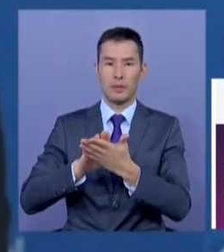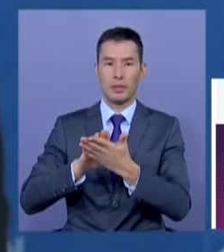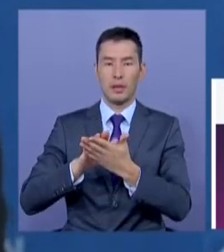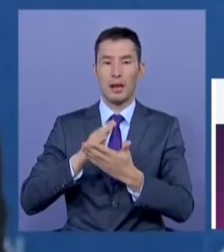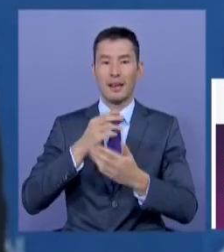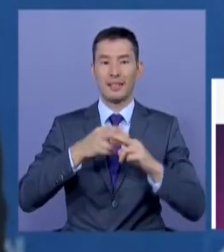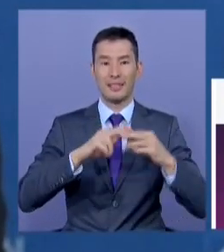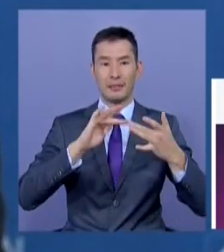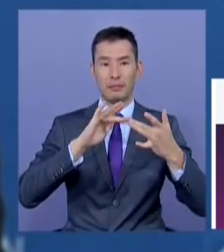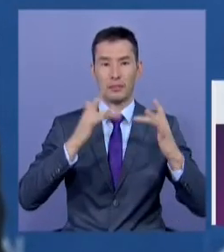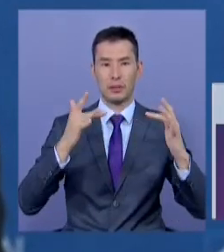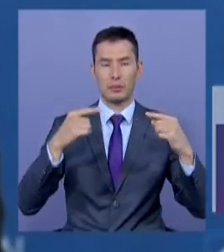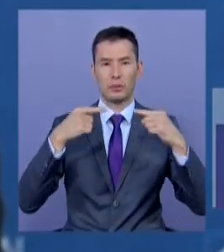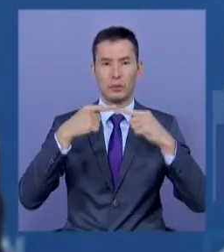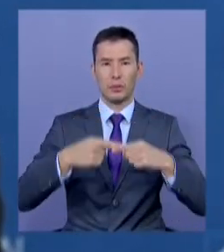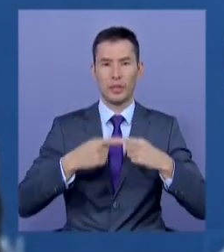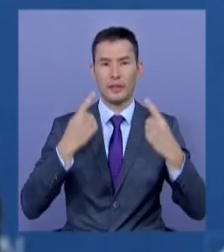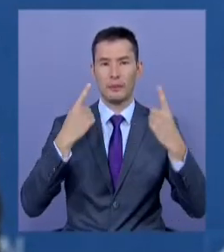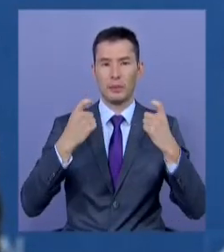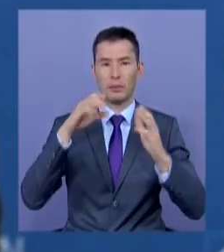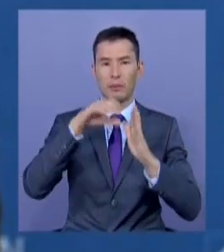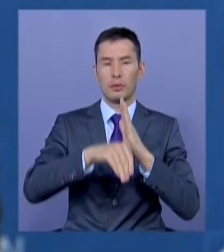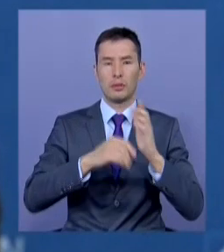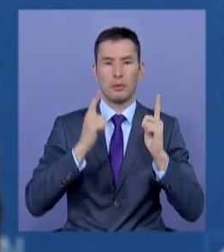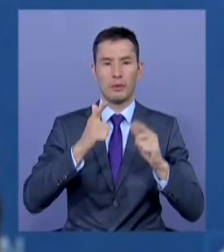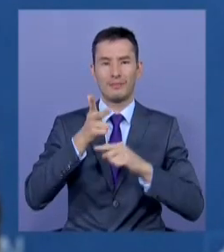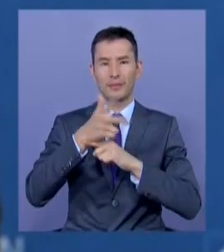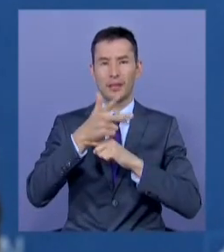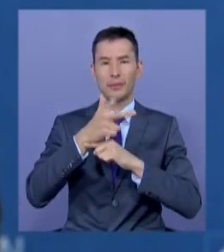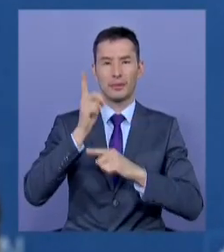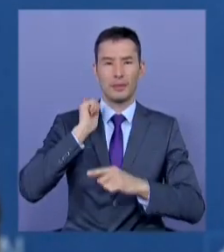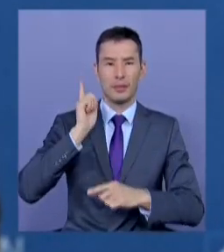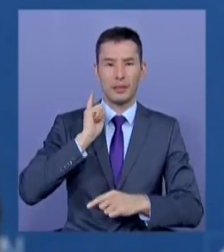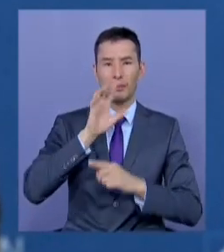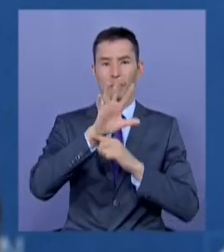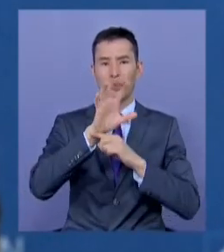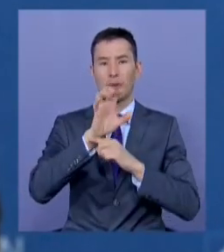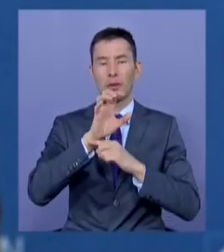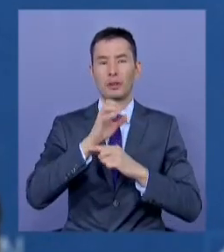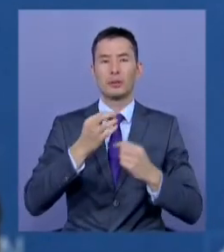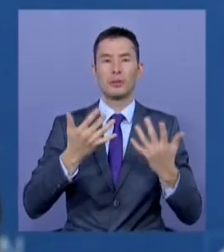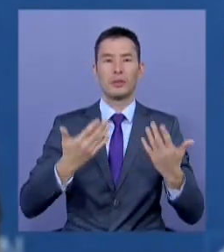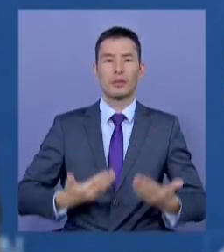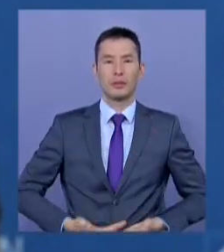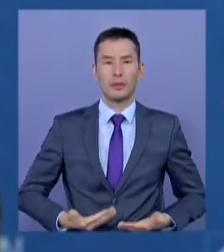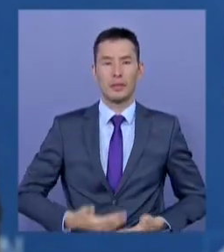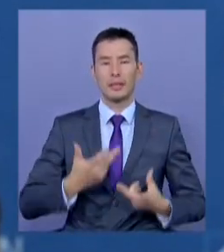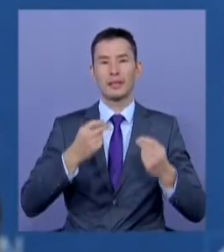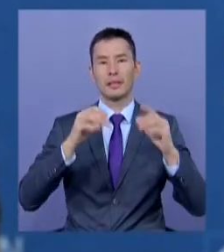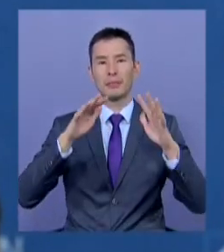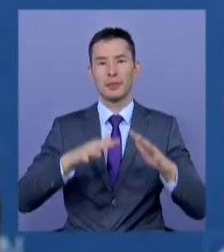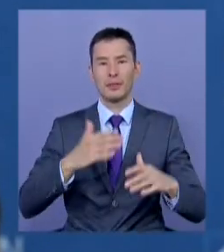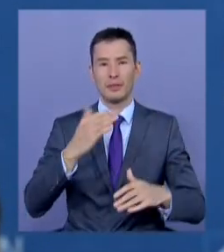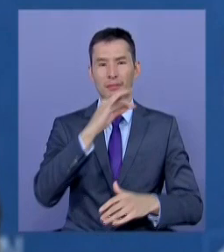бұл сайтта нақты мәліметтер бар. Ішінде фотолары бар, видеолары бар. Осы қанша өмір сүрді, сондағы мынау кейінгі